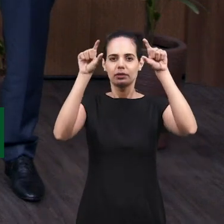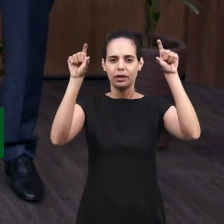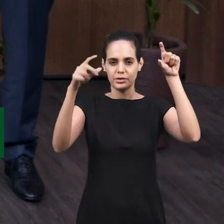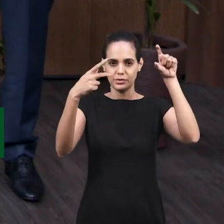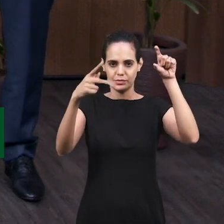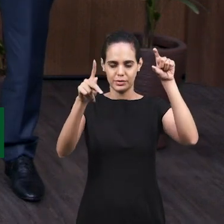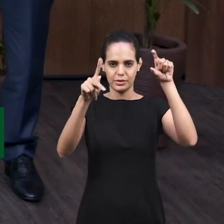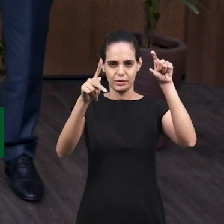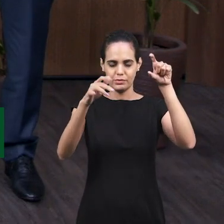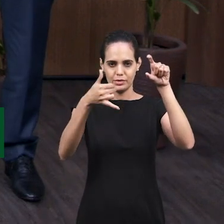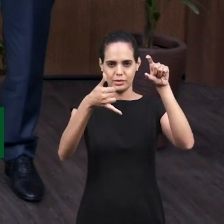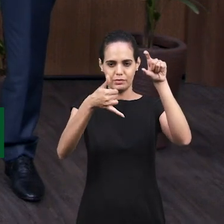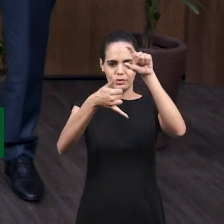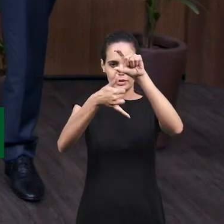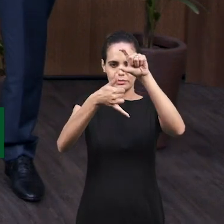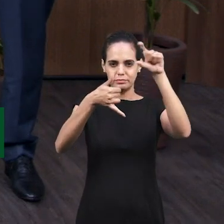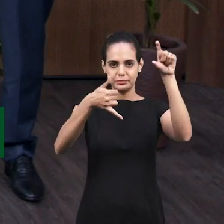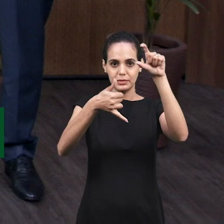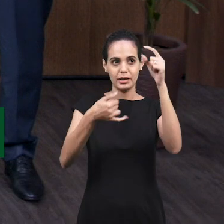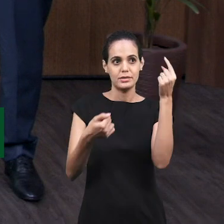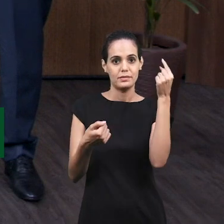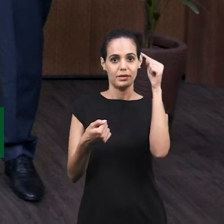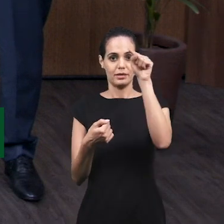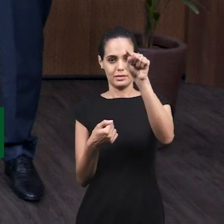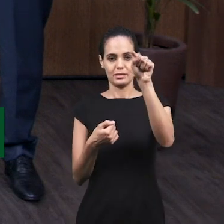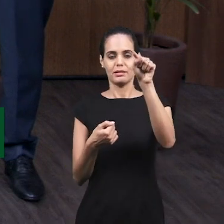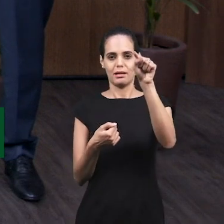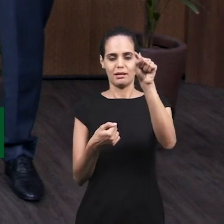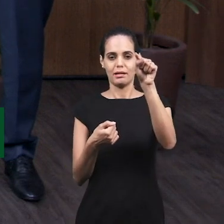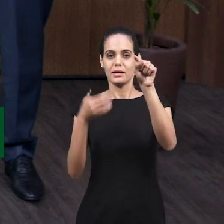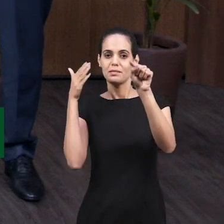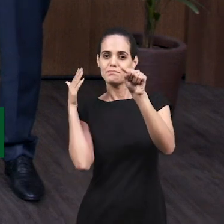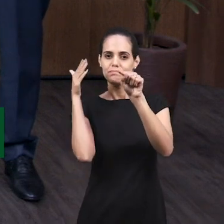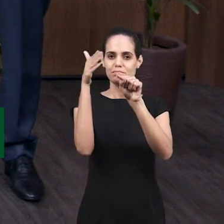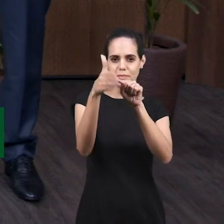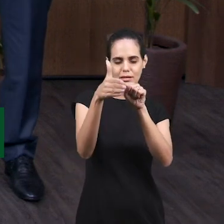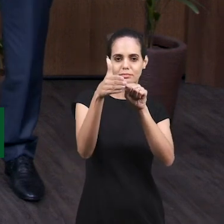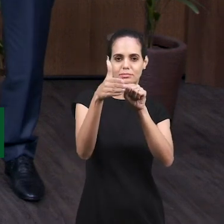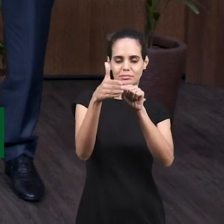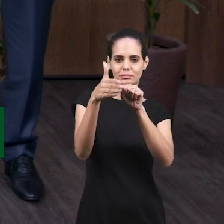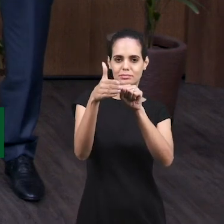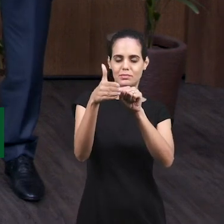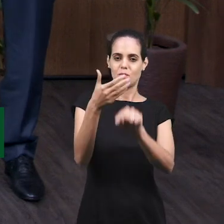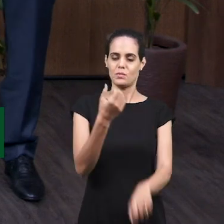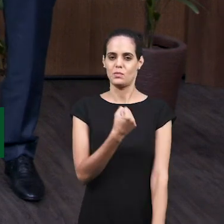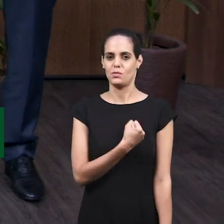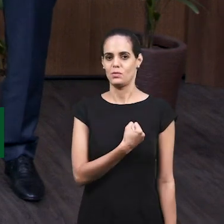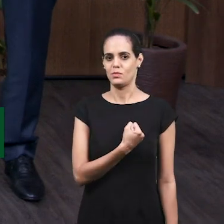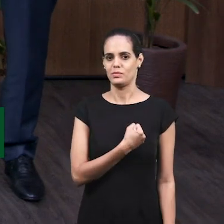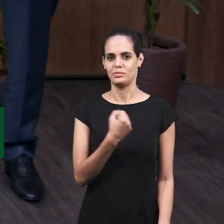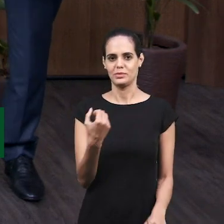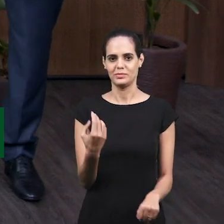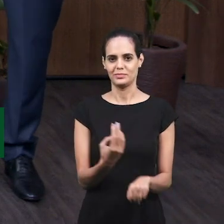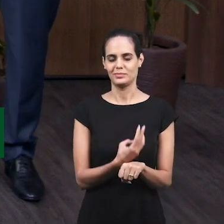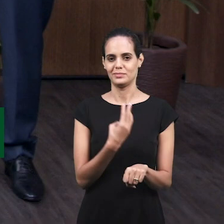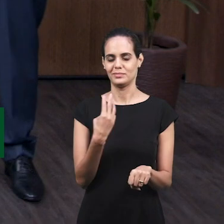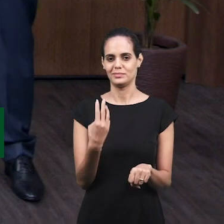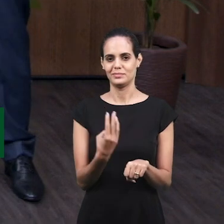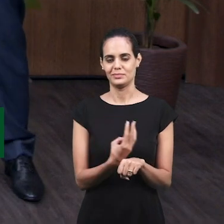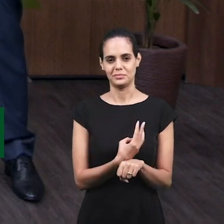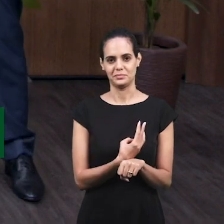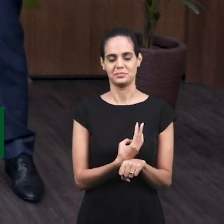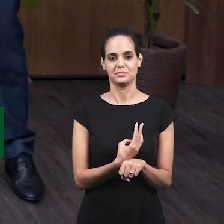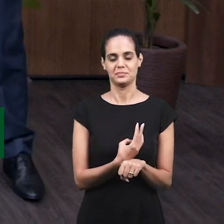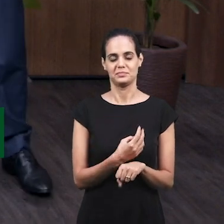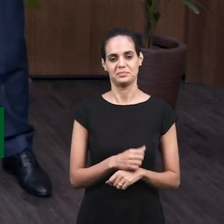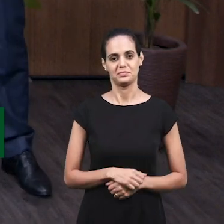téléphone. Cliquez et vous allez être dirigé vers un numéro WhatsApp à travers duquel vous pouvez,